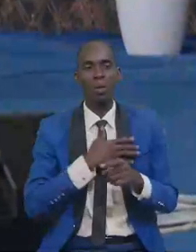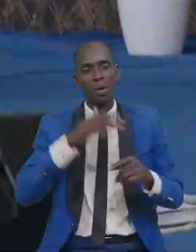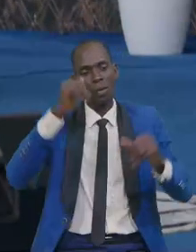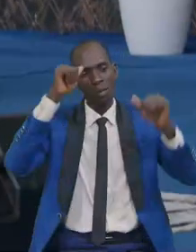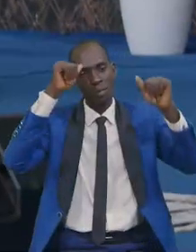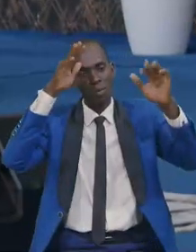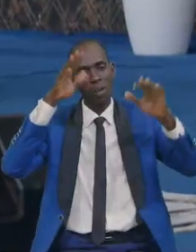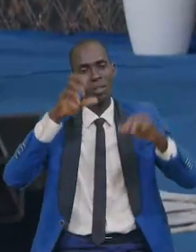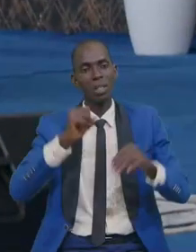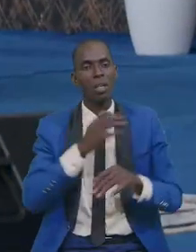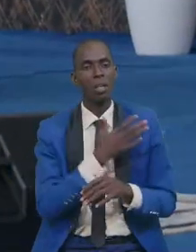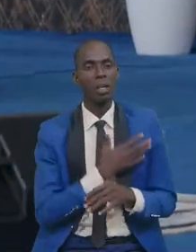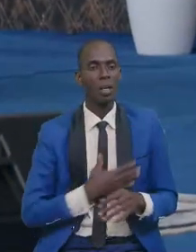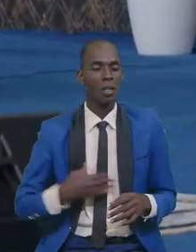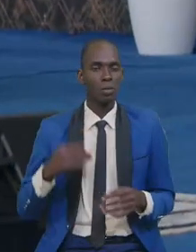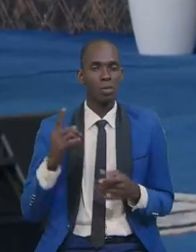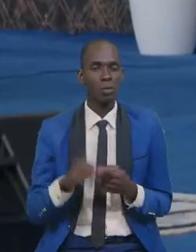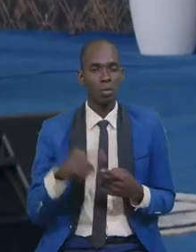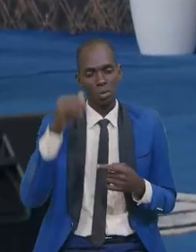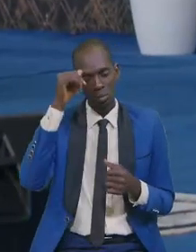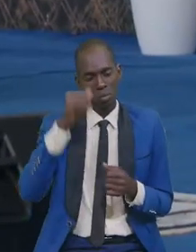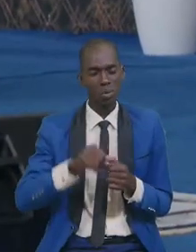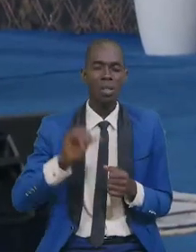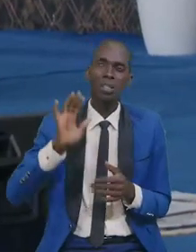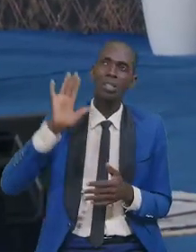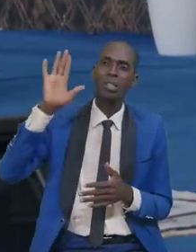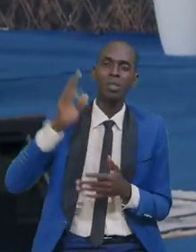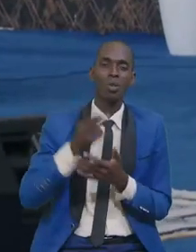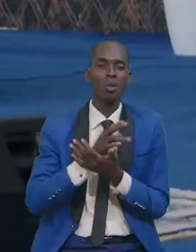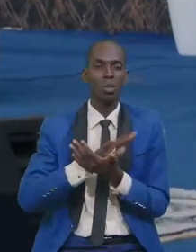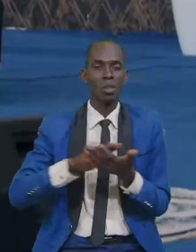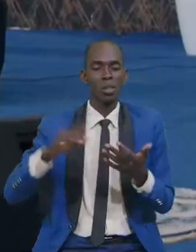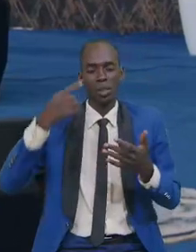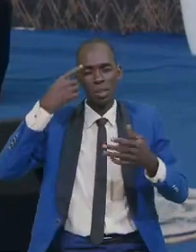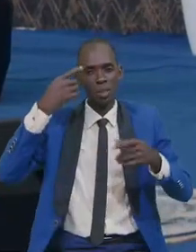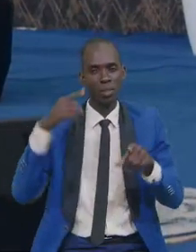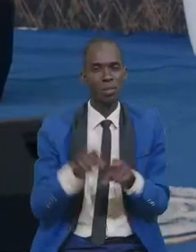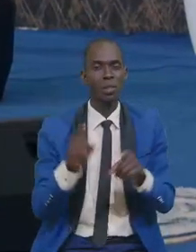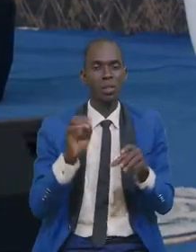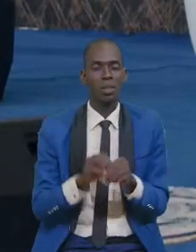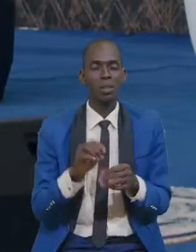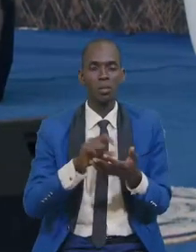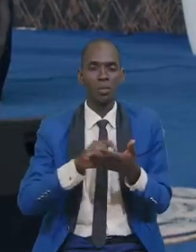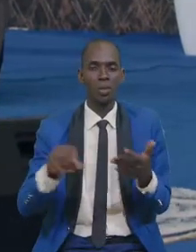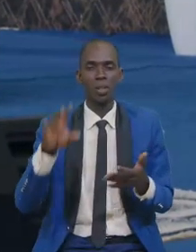nos pères. Il se souvient de sa sainte alliance. Dans le verset